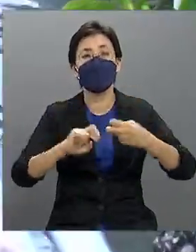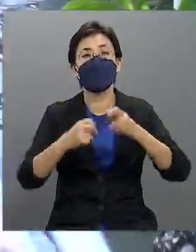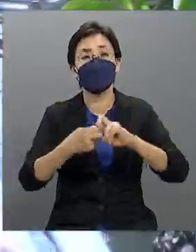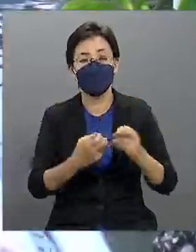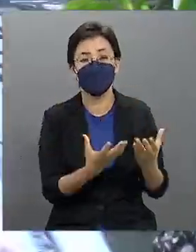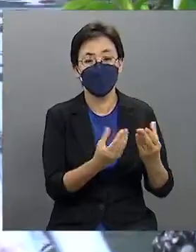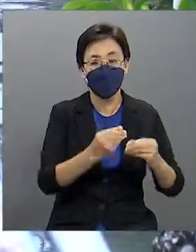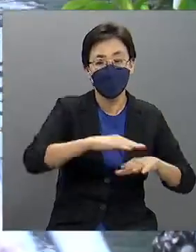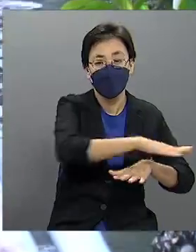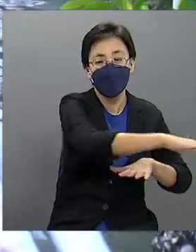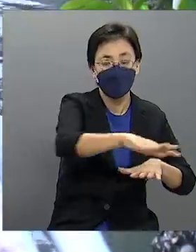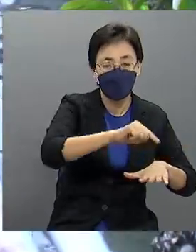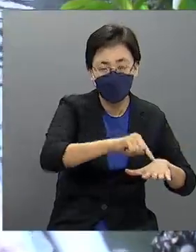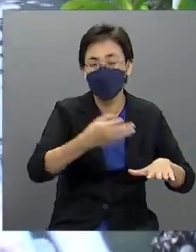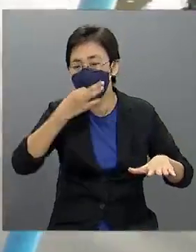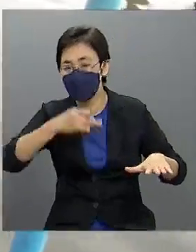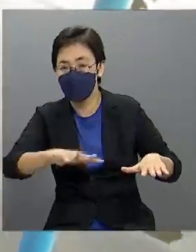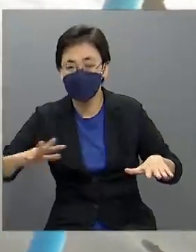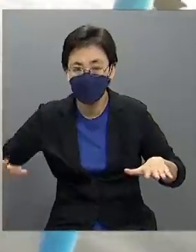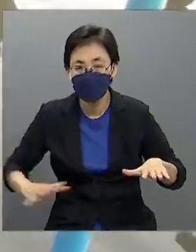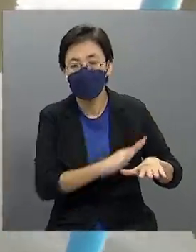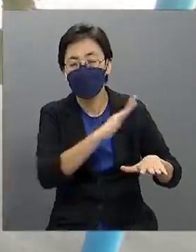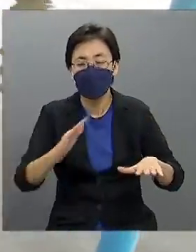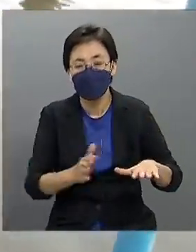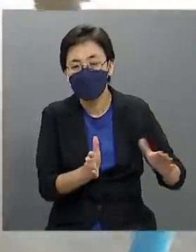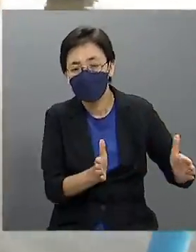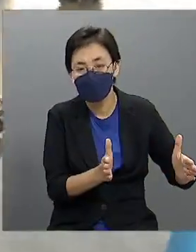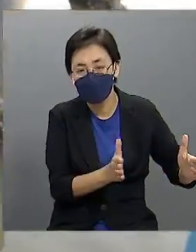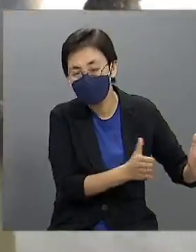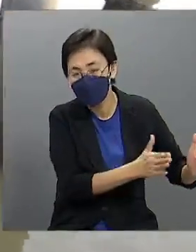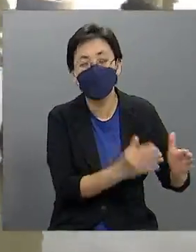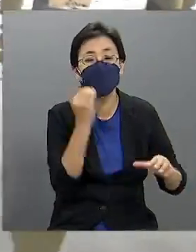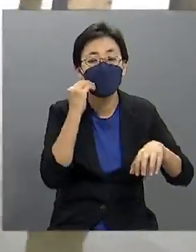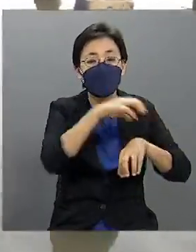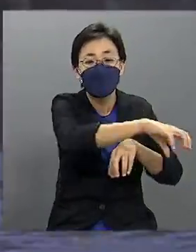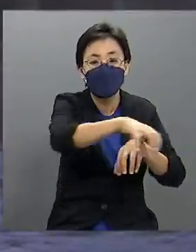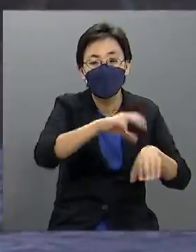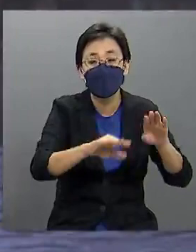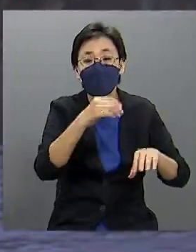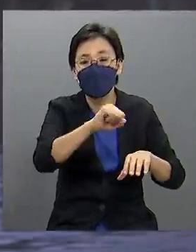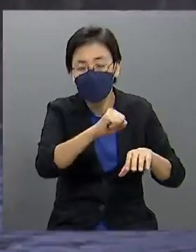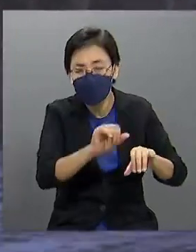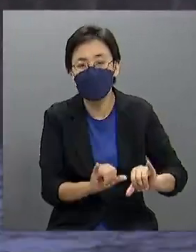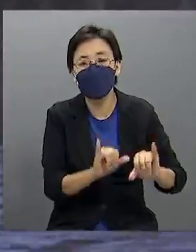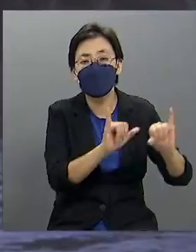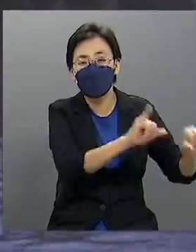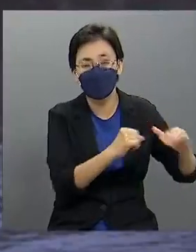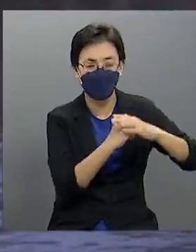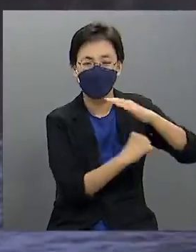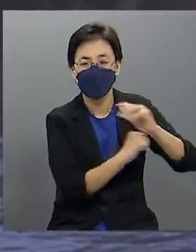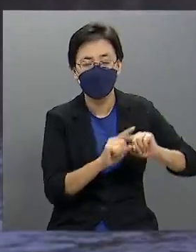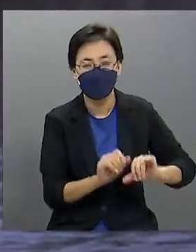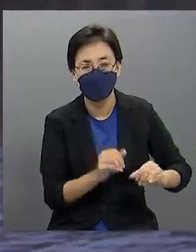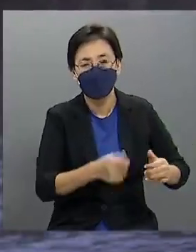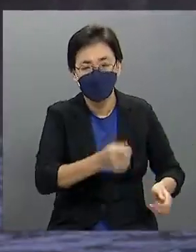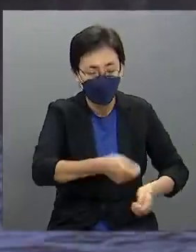ทะเลบ่านเรือนศร้าย 10 หังต้ถอนเสALIEN และย้ายครอบครวนี้ไภพิบาที่เกิดขึ้นมาจากพน